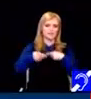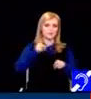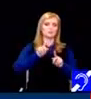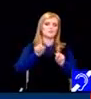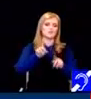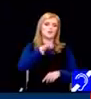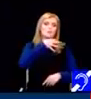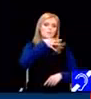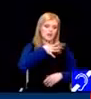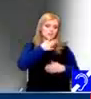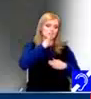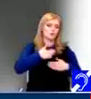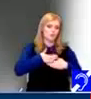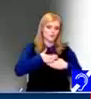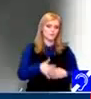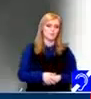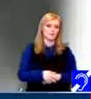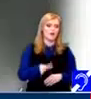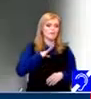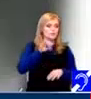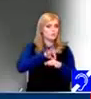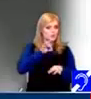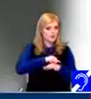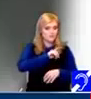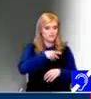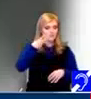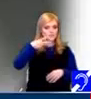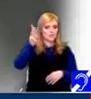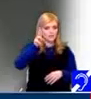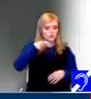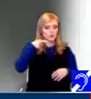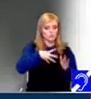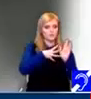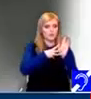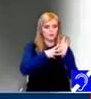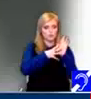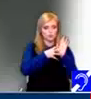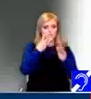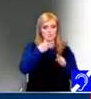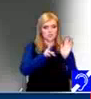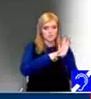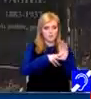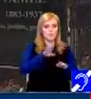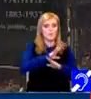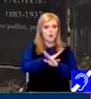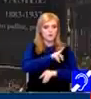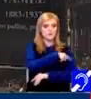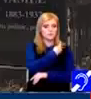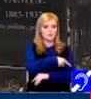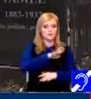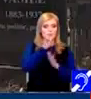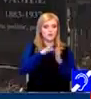ce mai tare iubea el. Fiind grav bolnav, la 30 ianuarie 1937 moare într-un spital din Iași. A